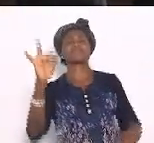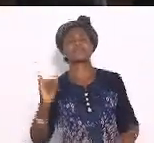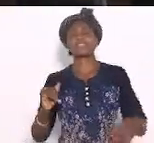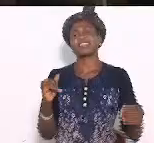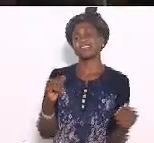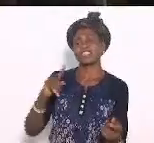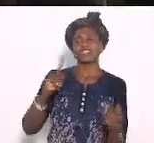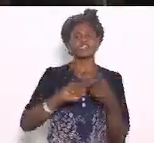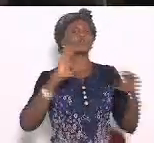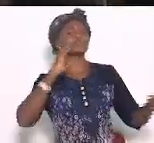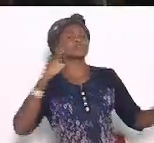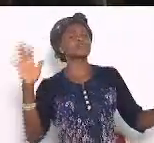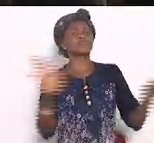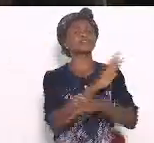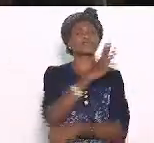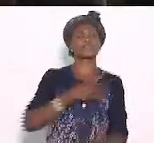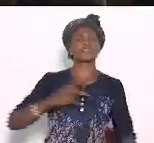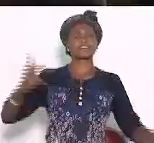u